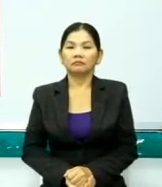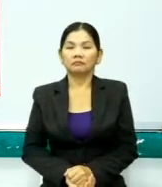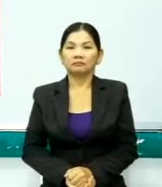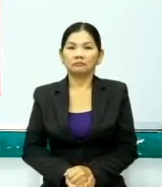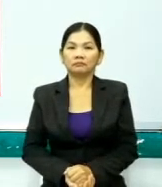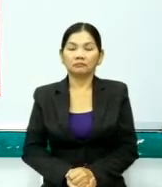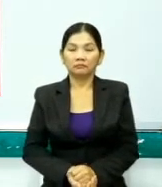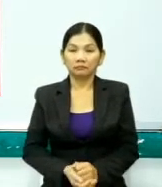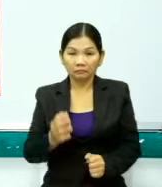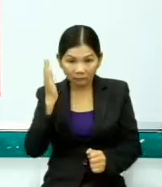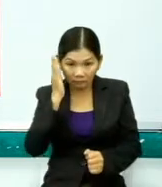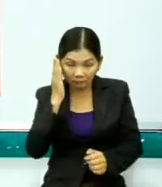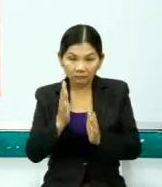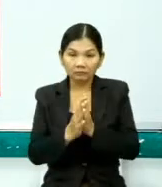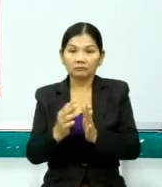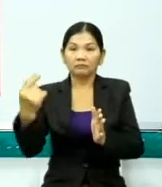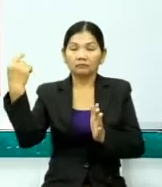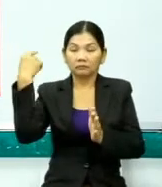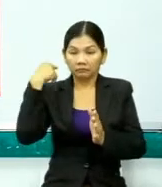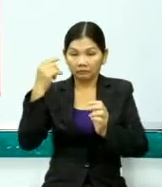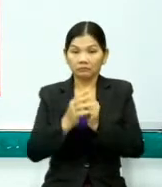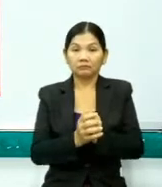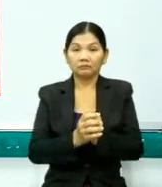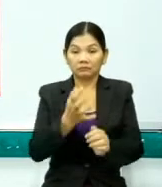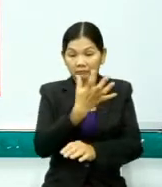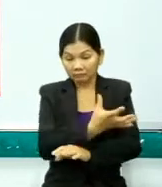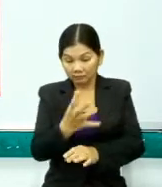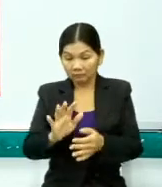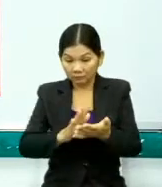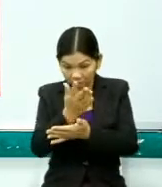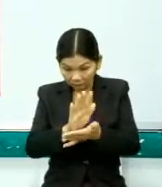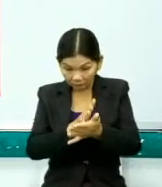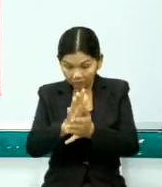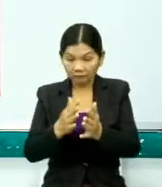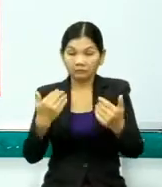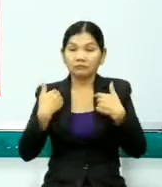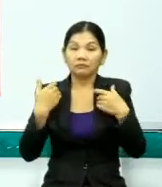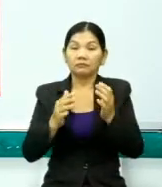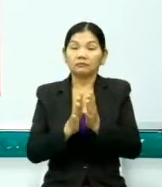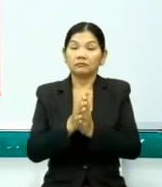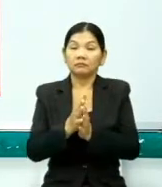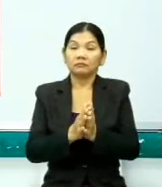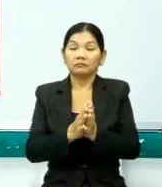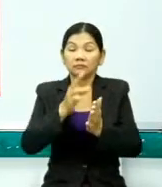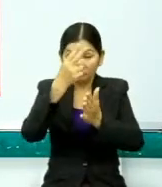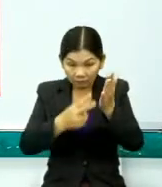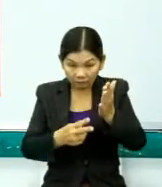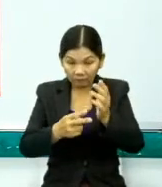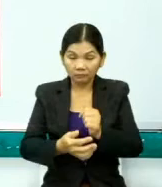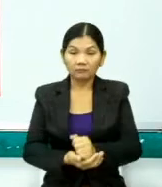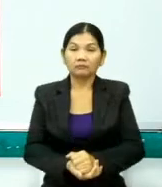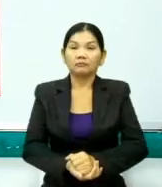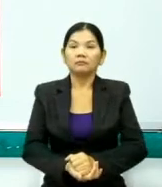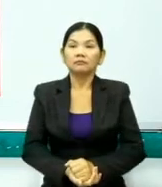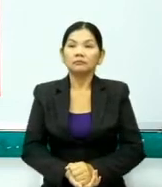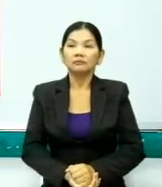Chà, con sẽ đầm lòng tiết ná. Kháy bì mà hộp chá, ta con, cho chật, nhắm ở vầy khá.